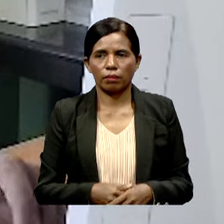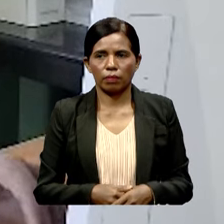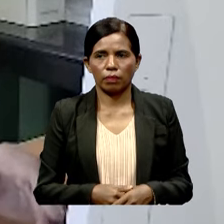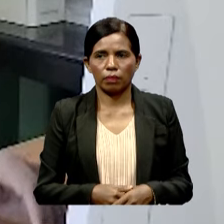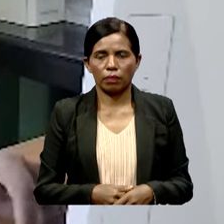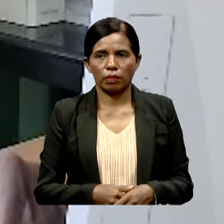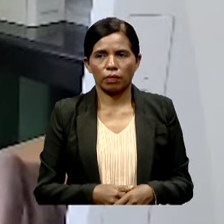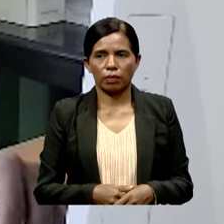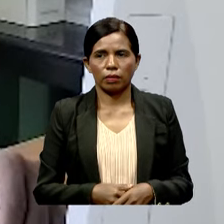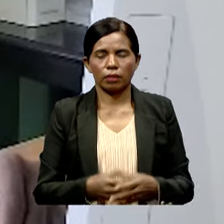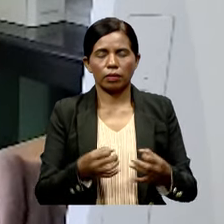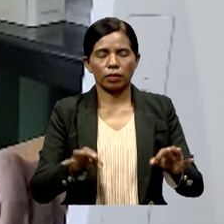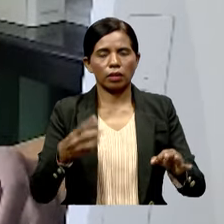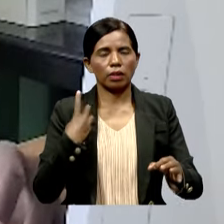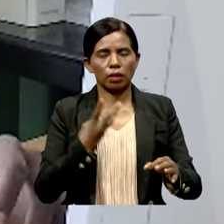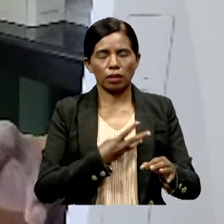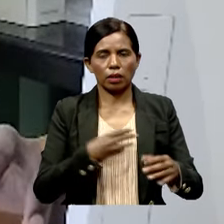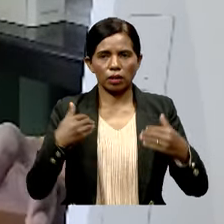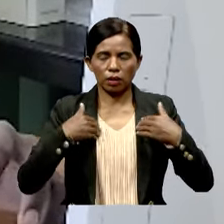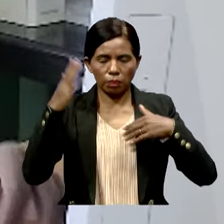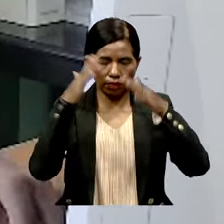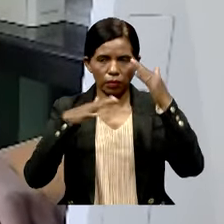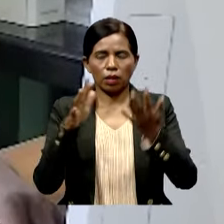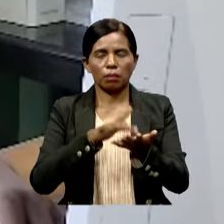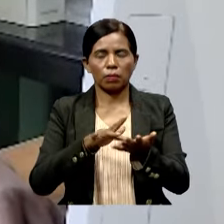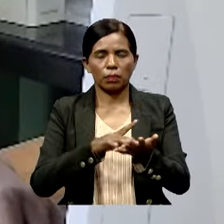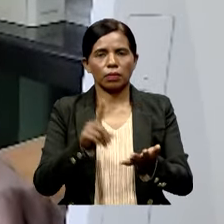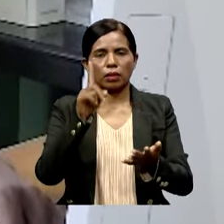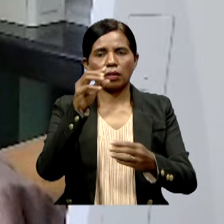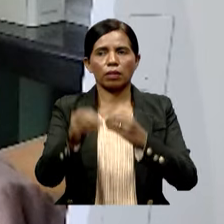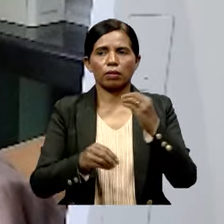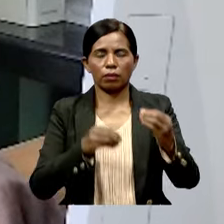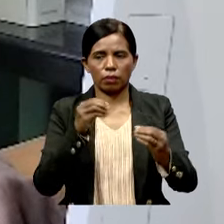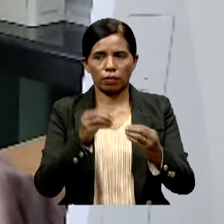foi nada como ita hetan problema itu iha stok ida kona ba